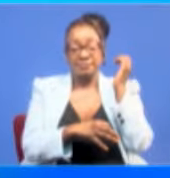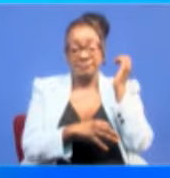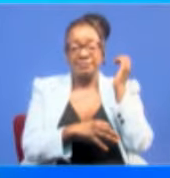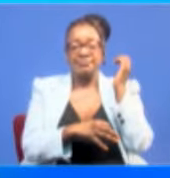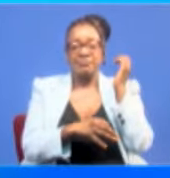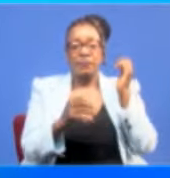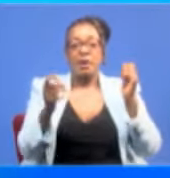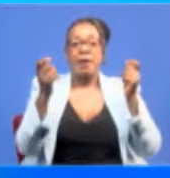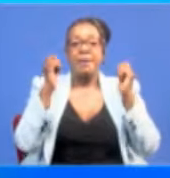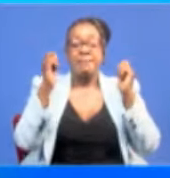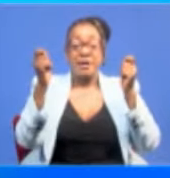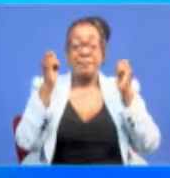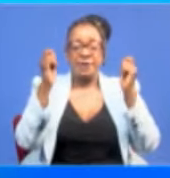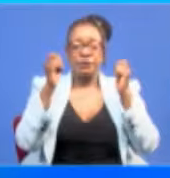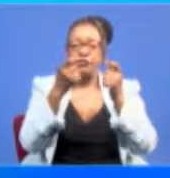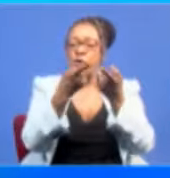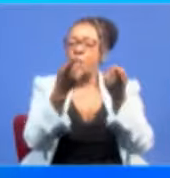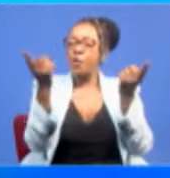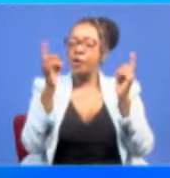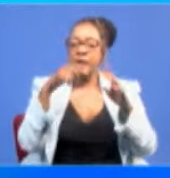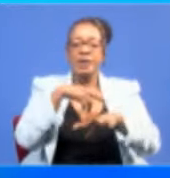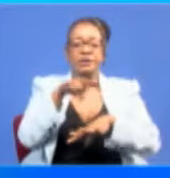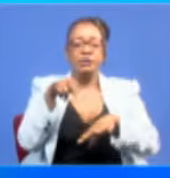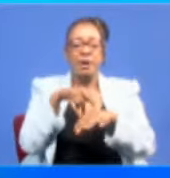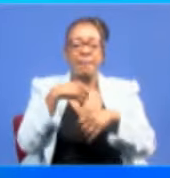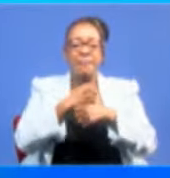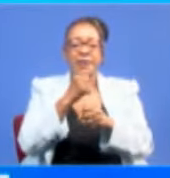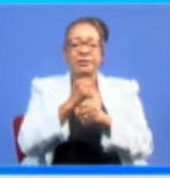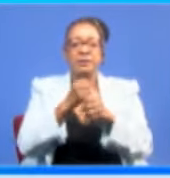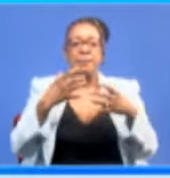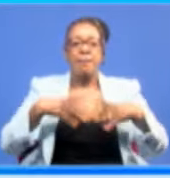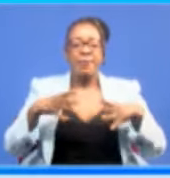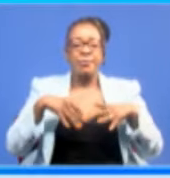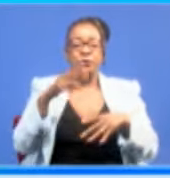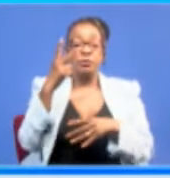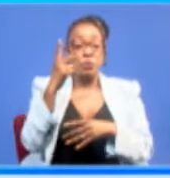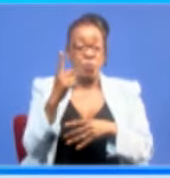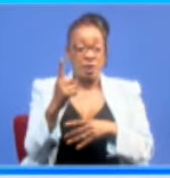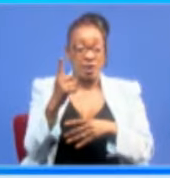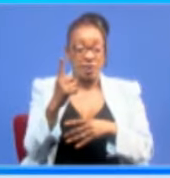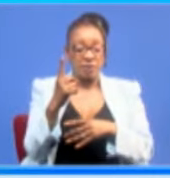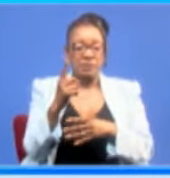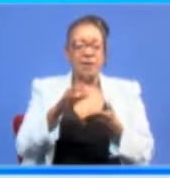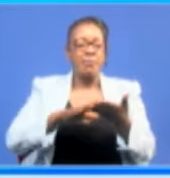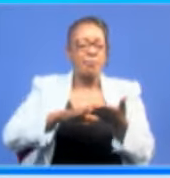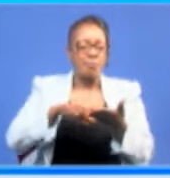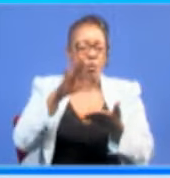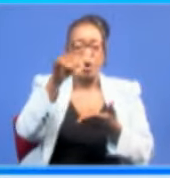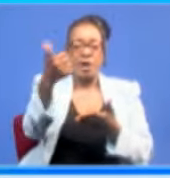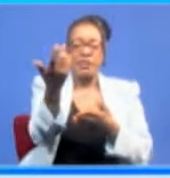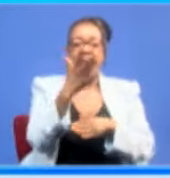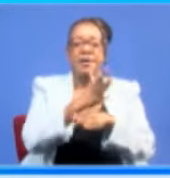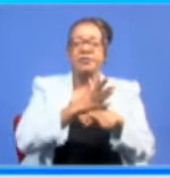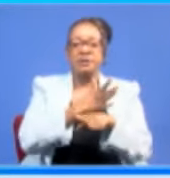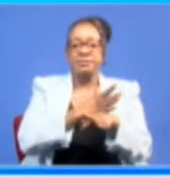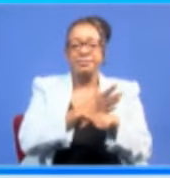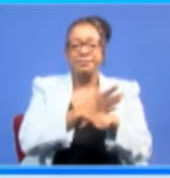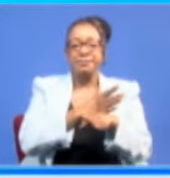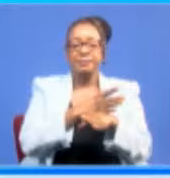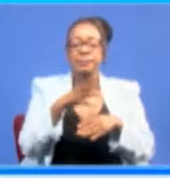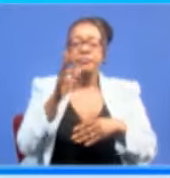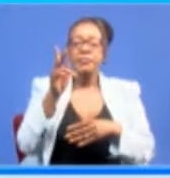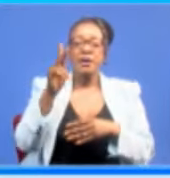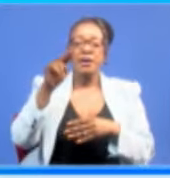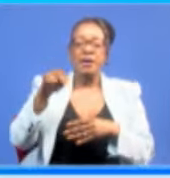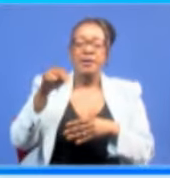Maandamano ya nchi nzima yalisababisha vifo vya takriban watu 21 na wengine wengi kujeruhiwa. Hii ni kulingana na tume ya kitaifa